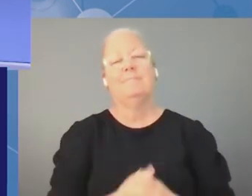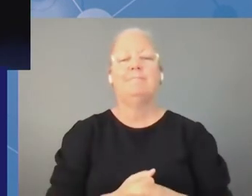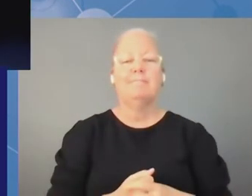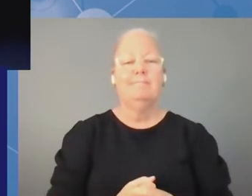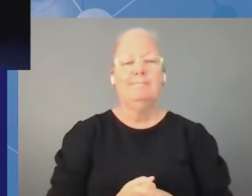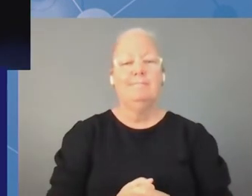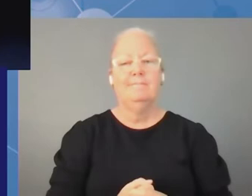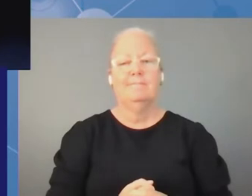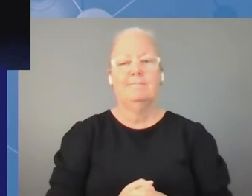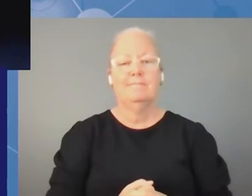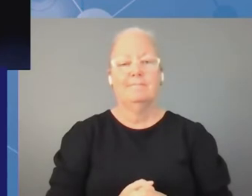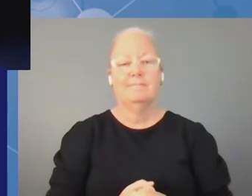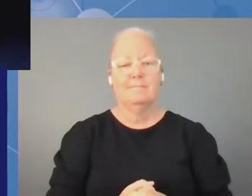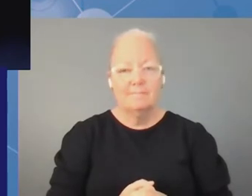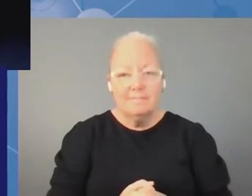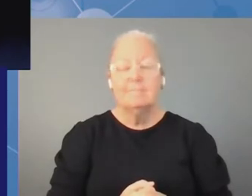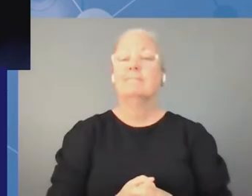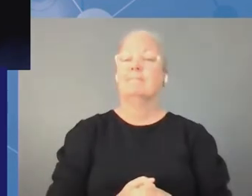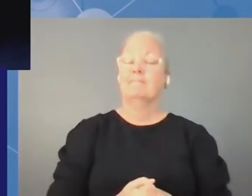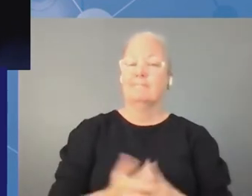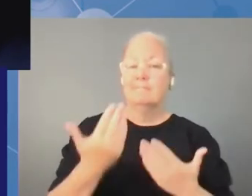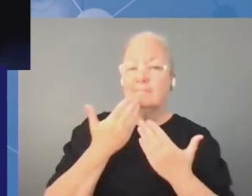في العمل. شكرا.